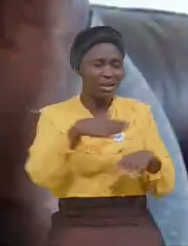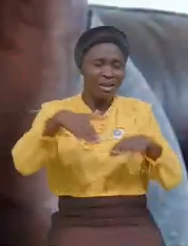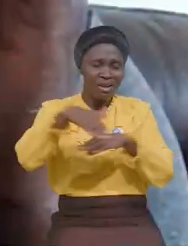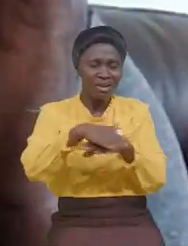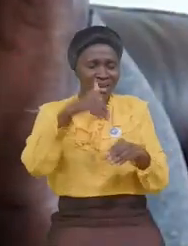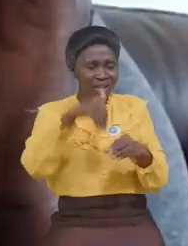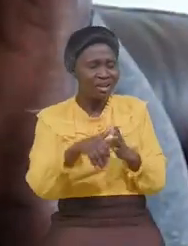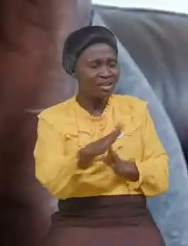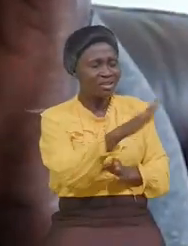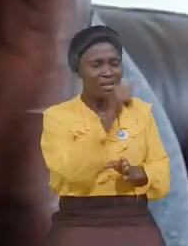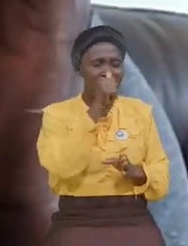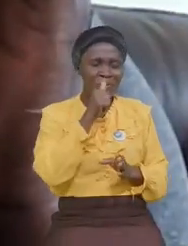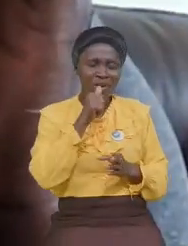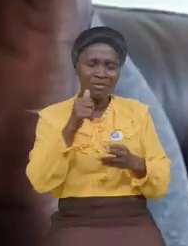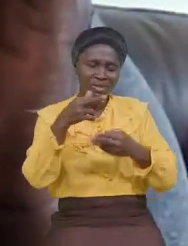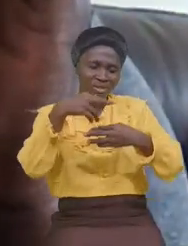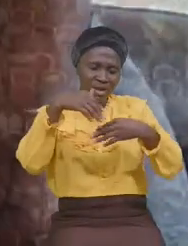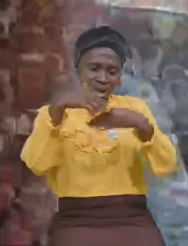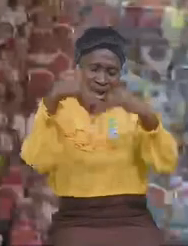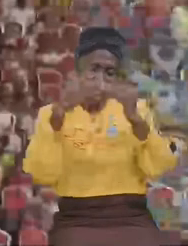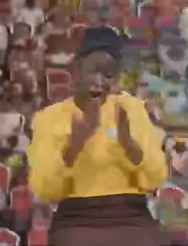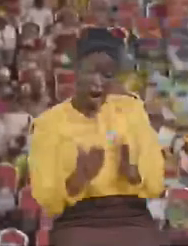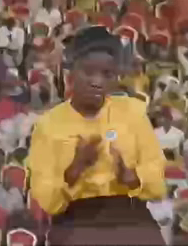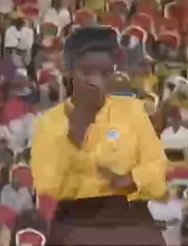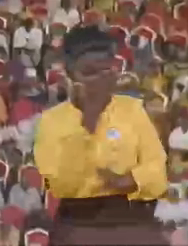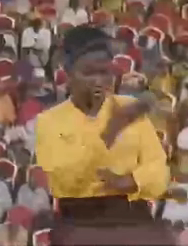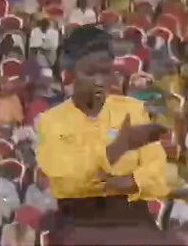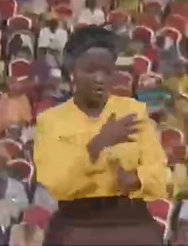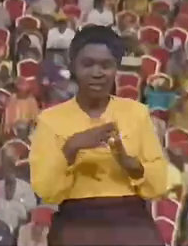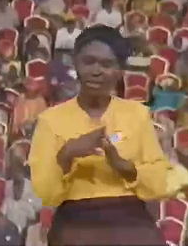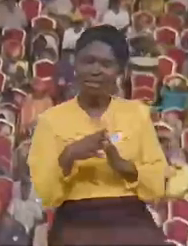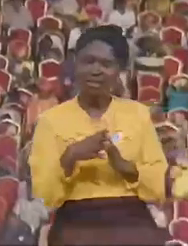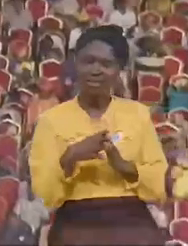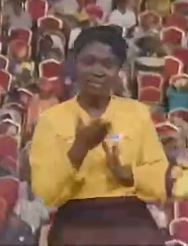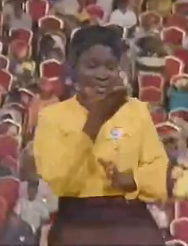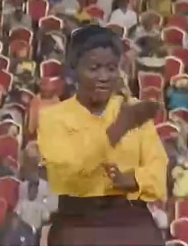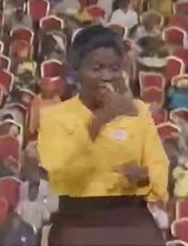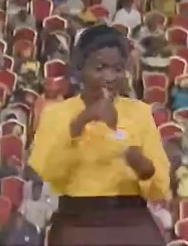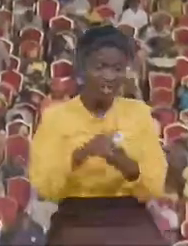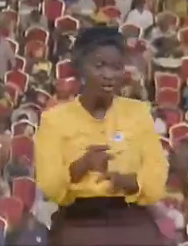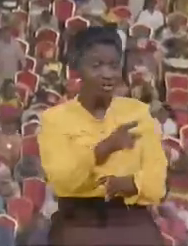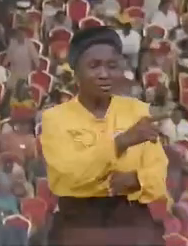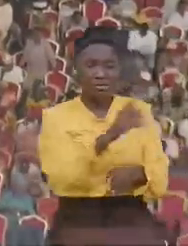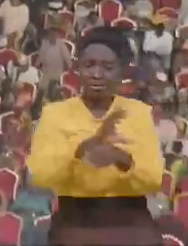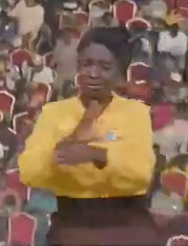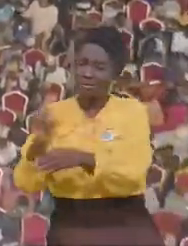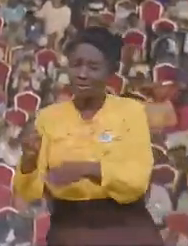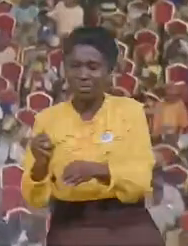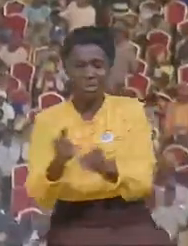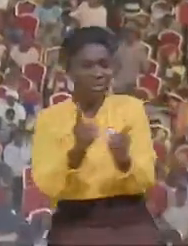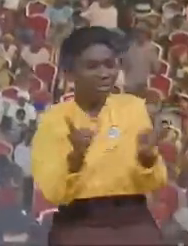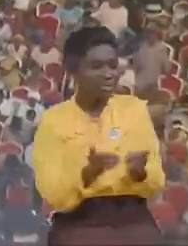là dans leur chambre, dans leur assemblée, là dans les